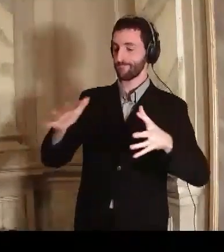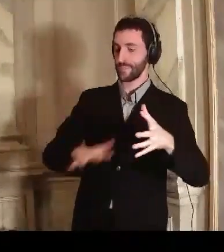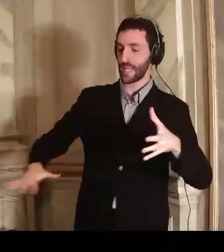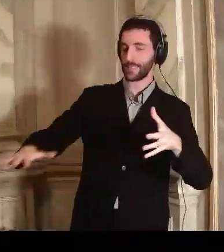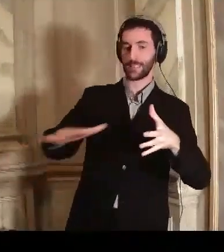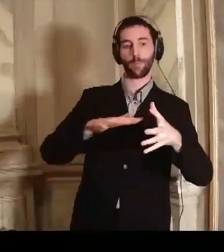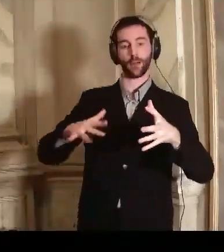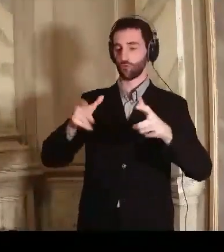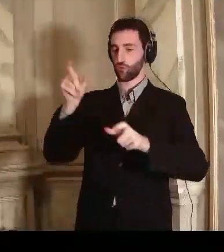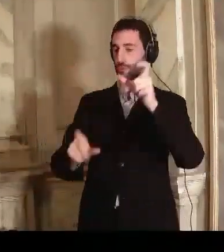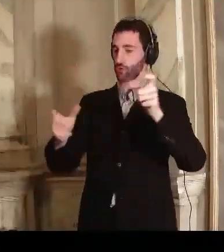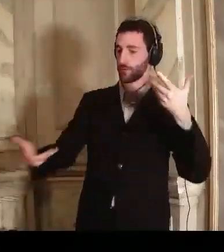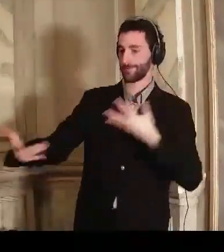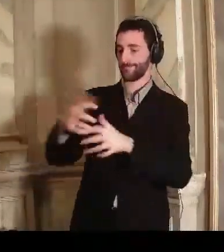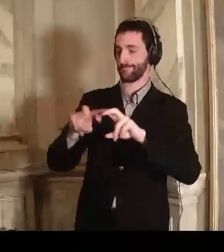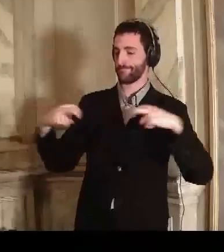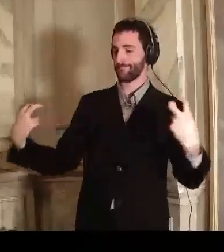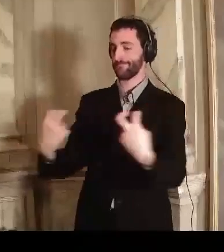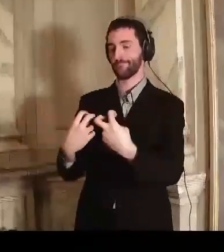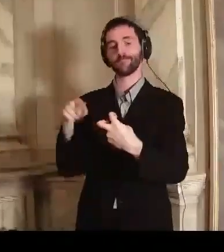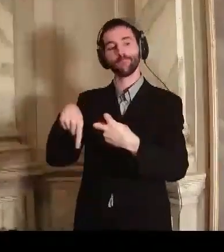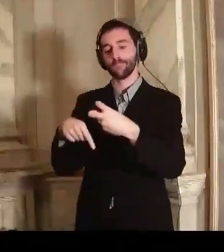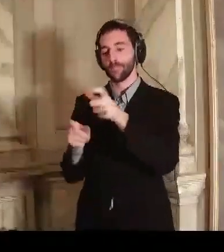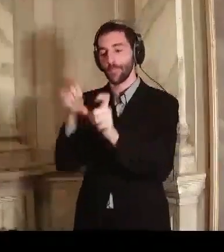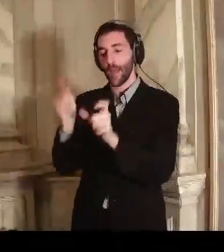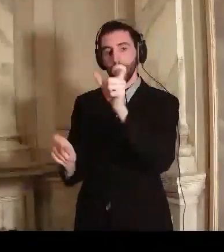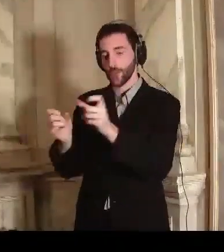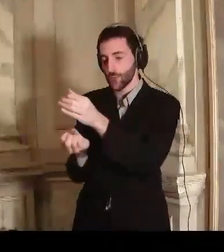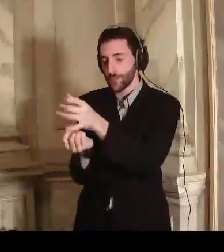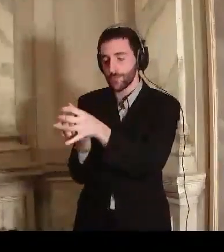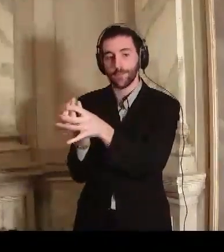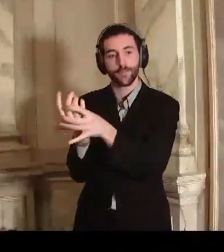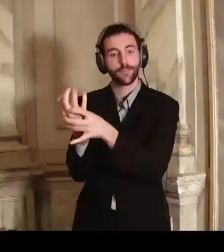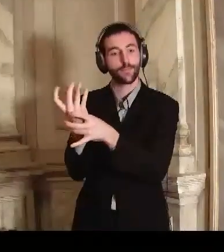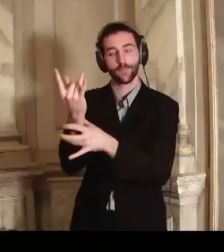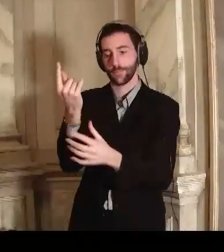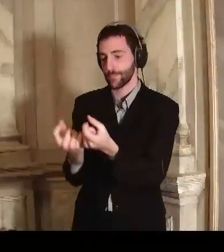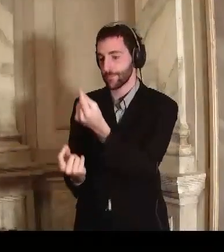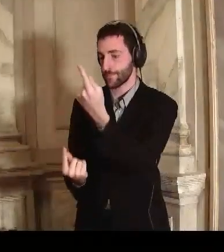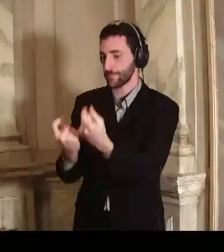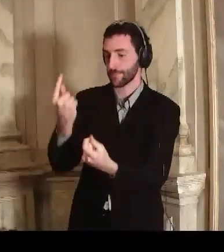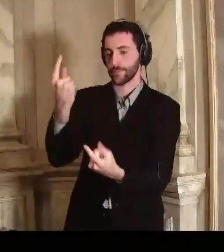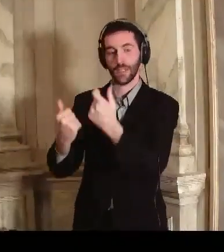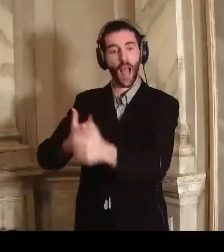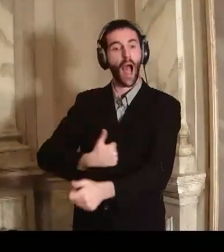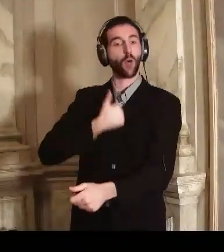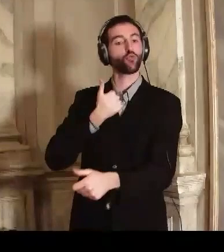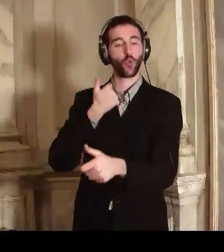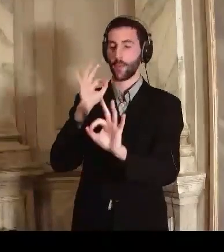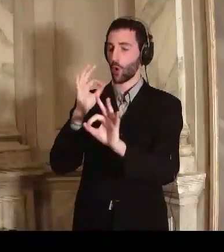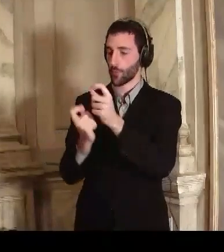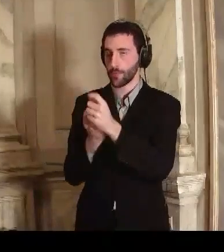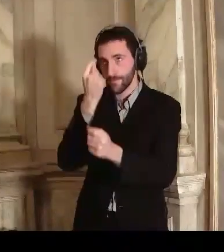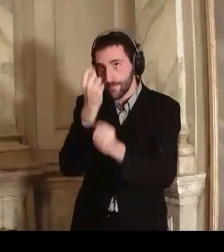di greenhouse, una serra, in cui far germogliare in autonomia una differente visione del mondo